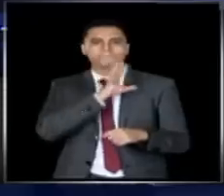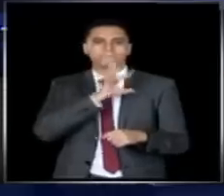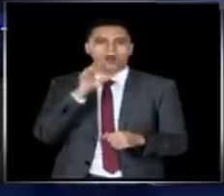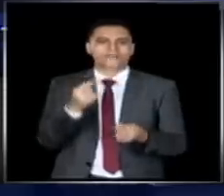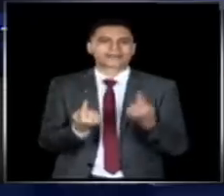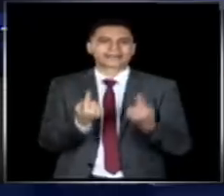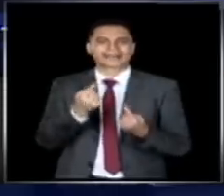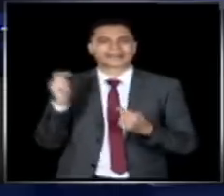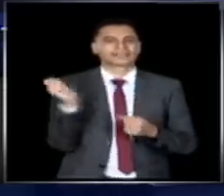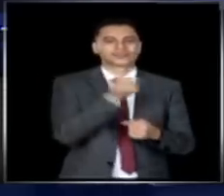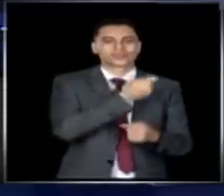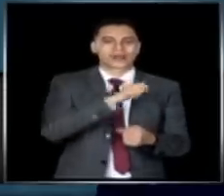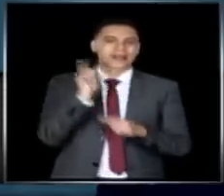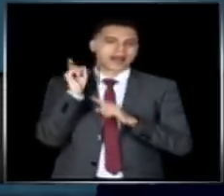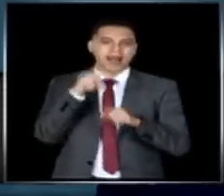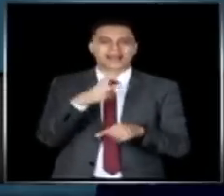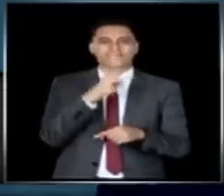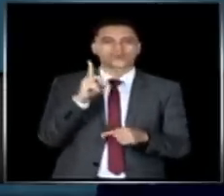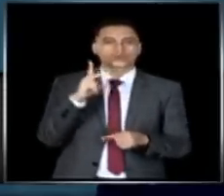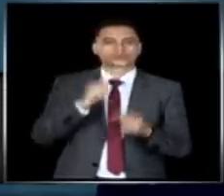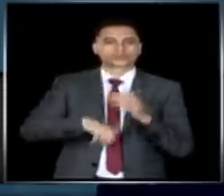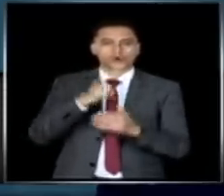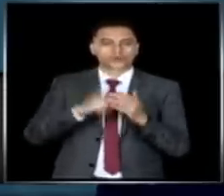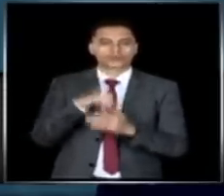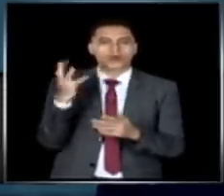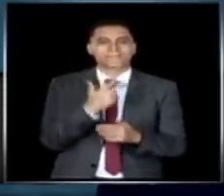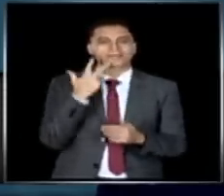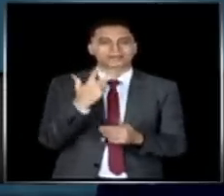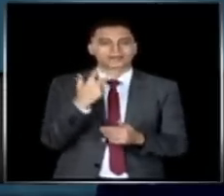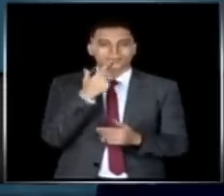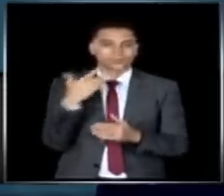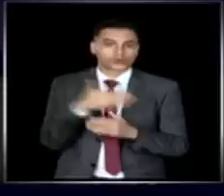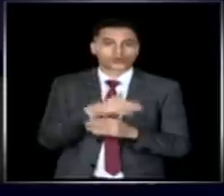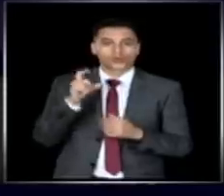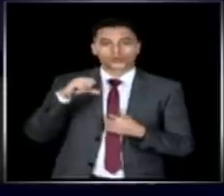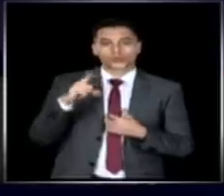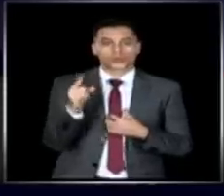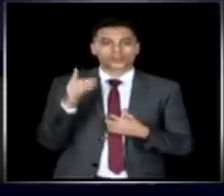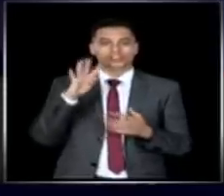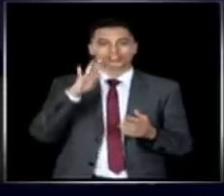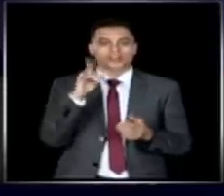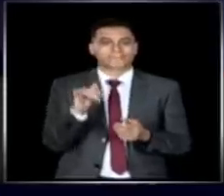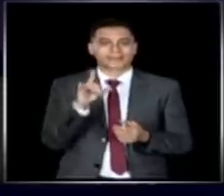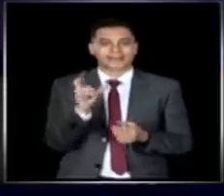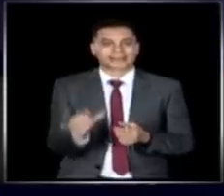عام 2021؟ ثلاث مرات. نور الشربيني. نور